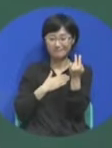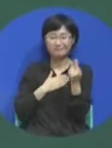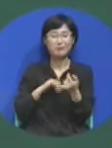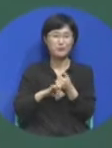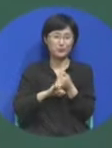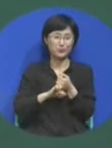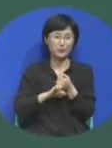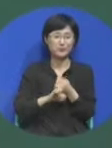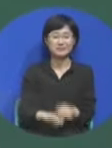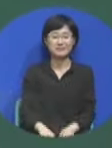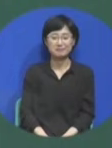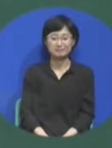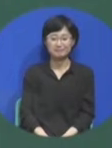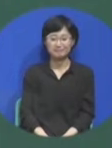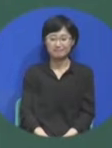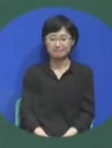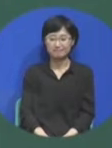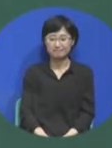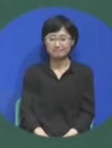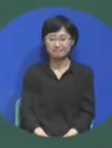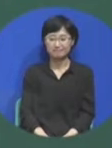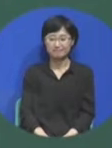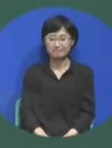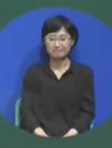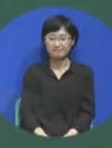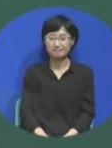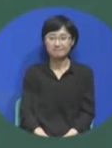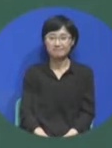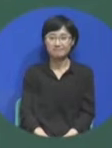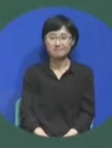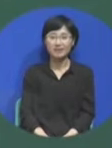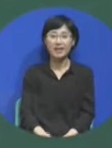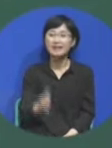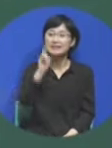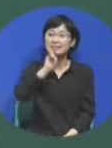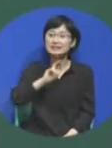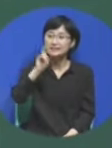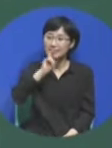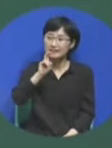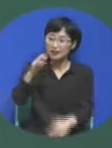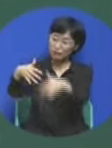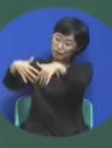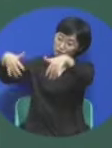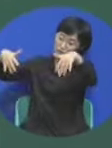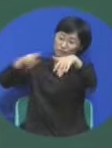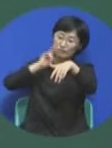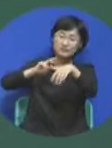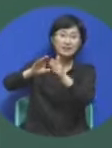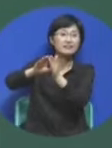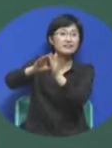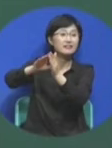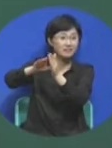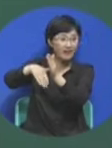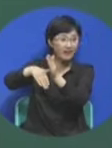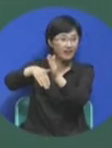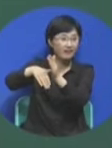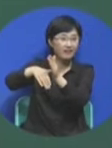중에 하나를 꼭 하시길 바랍니다. 또 찬양하는 찬양대가 찬양할 때